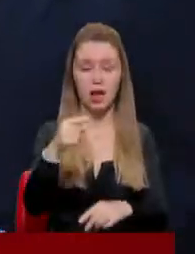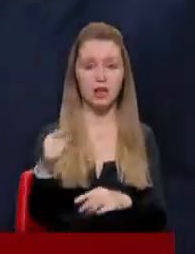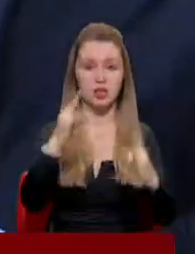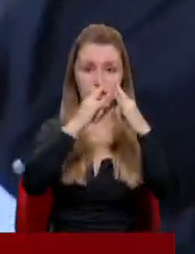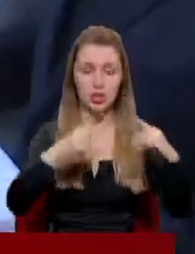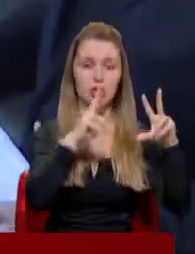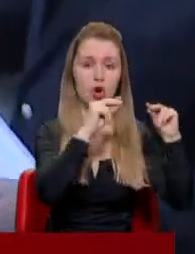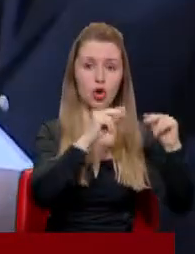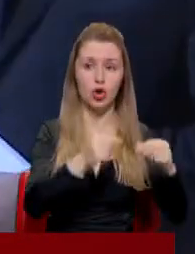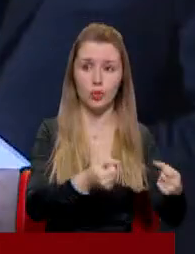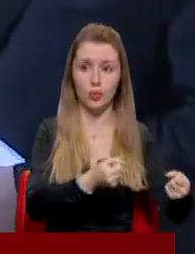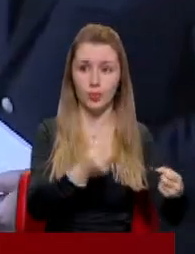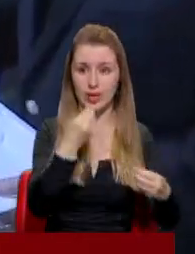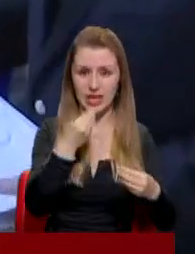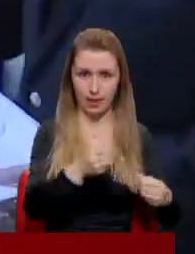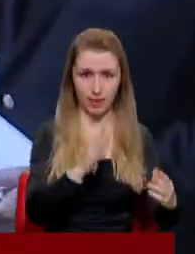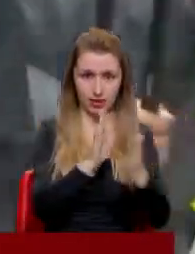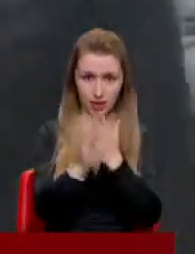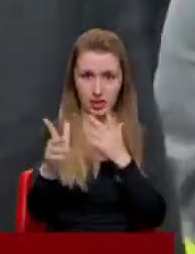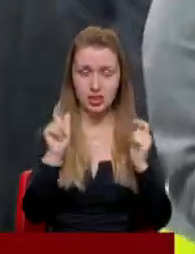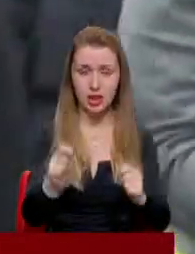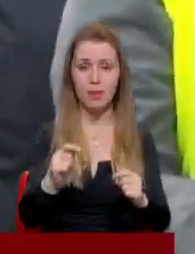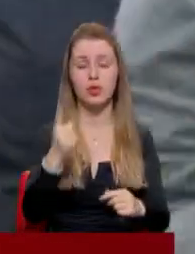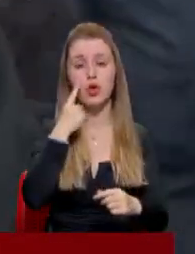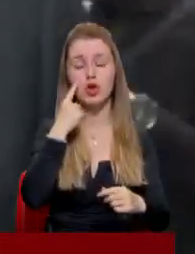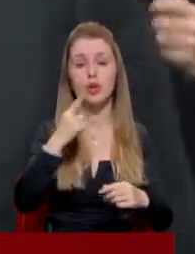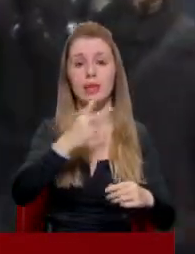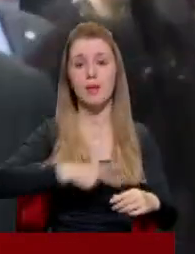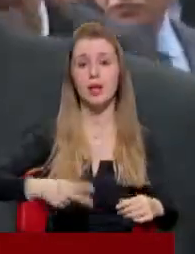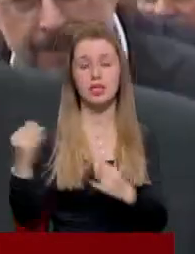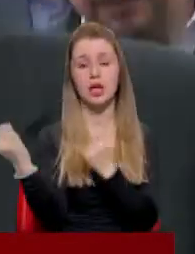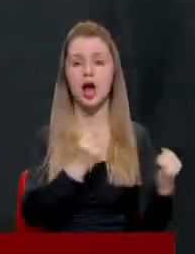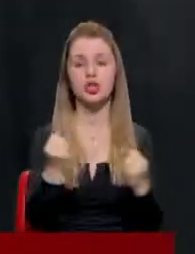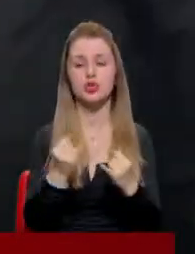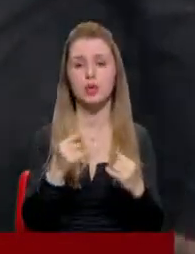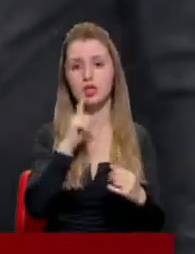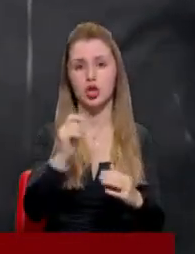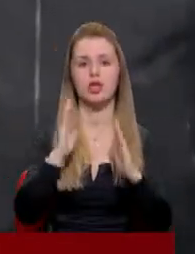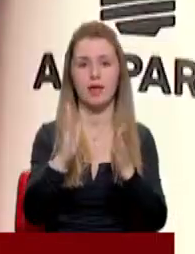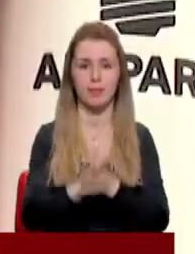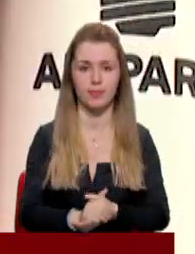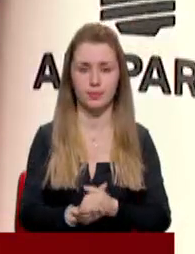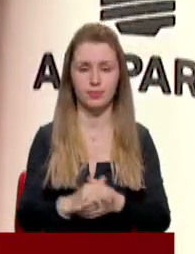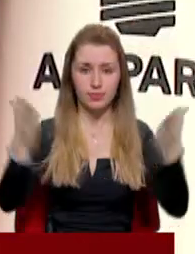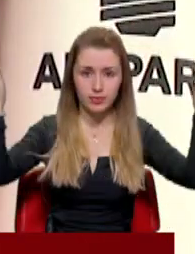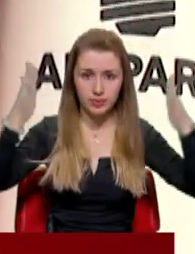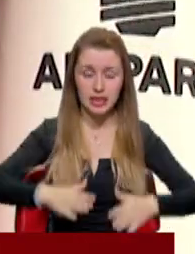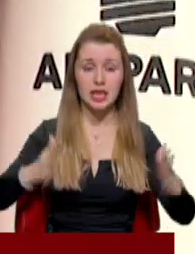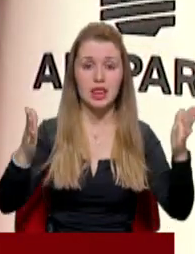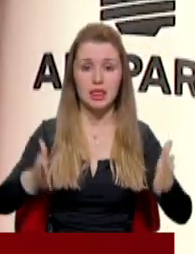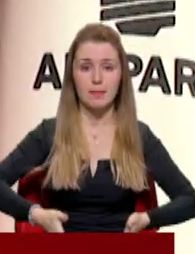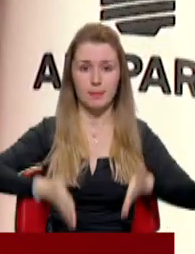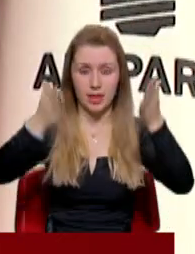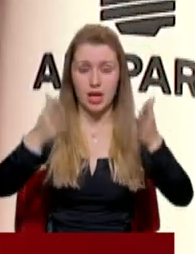geçirip tabildot sırasına girerken hükümetin belediyeler üzerinden başlattığı tartışmada sözlü öyle suda tırmandı. Yıkılan evleri